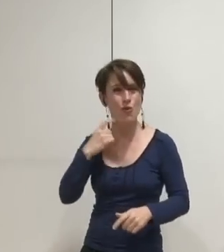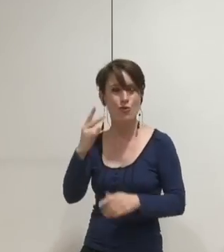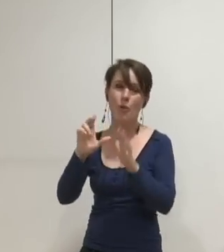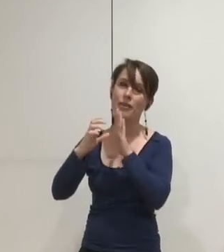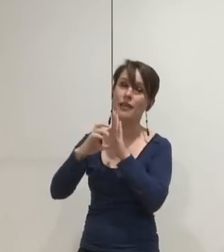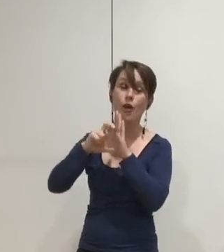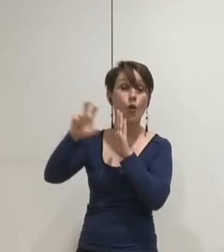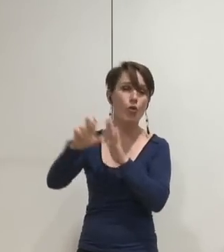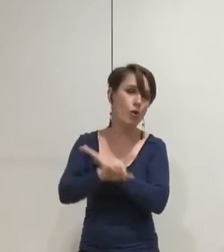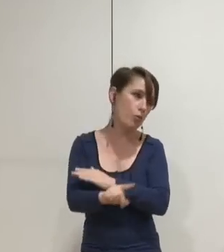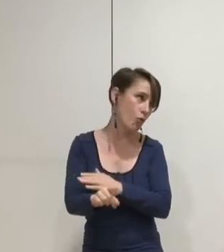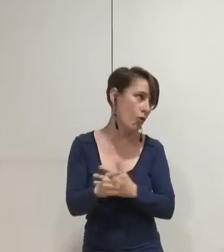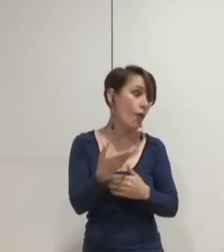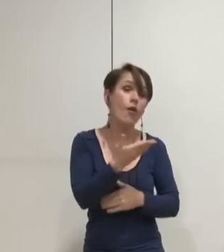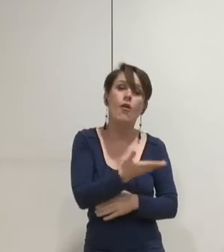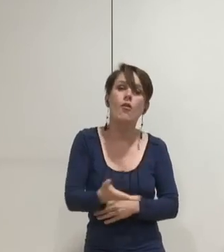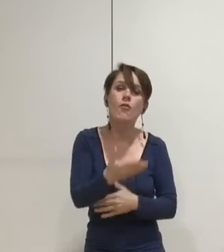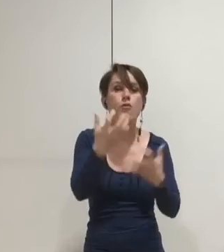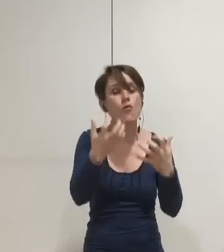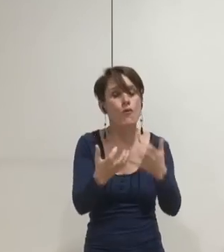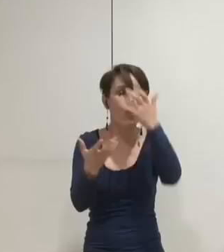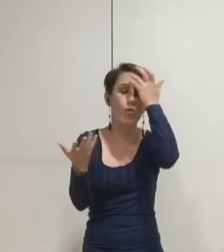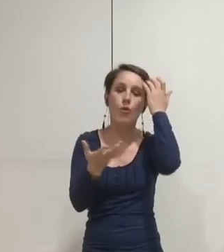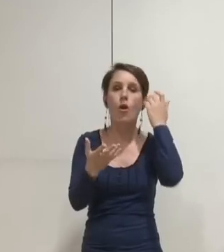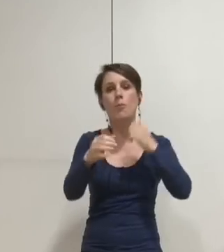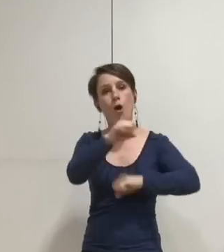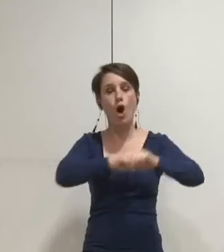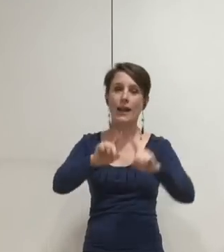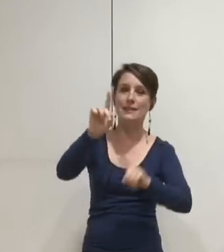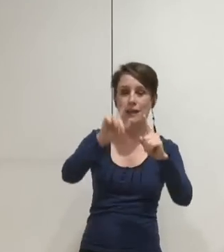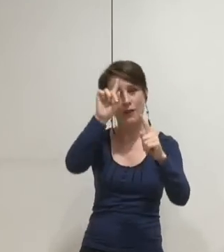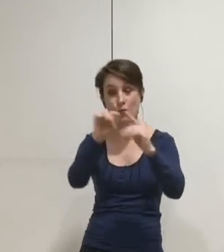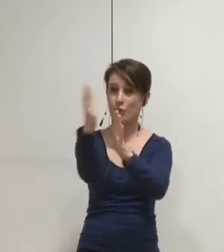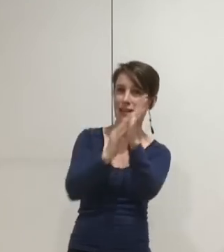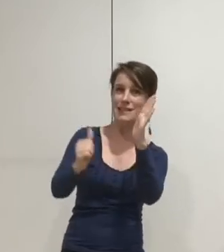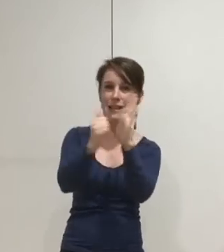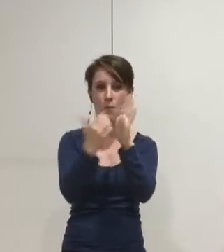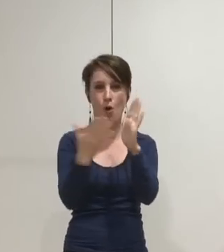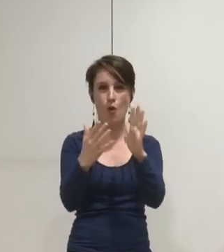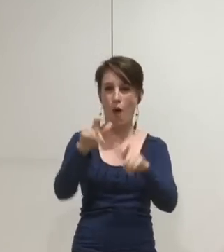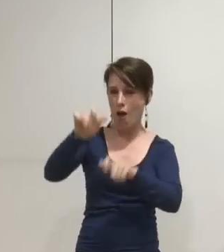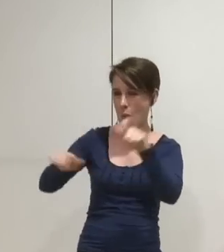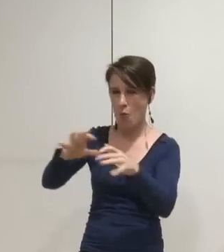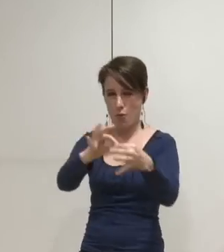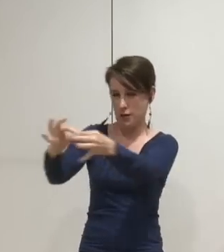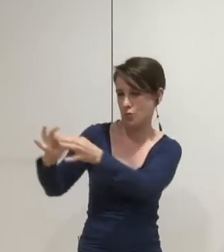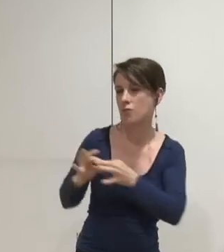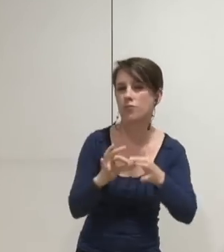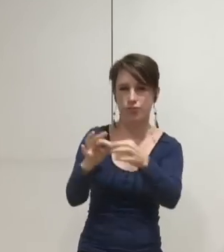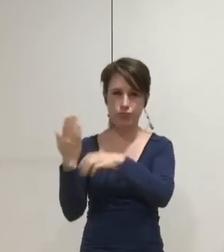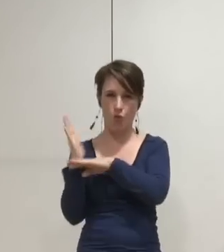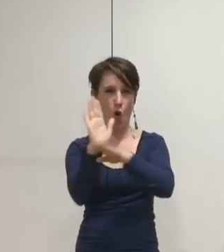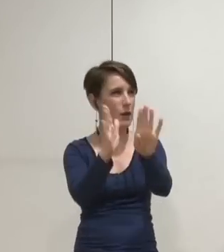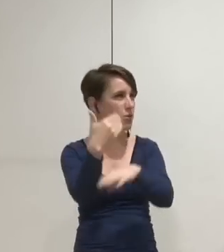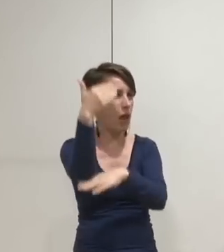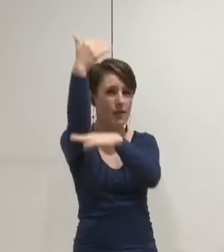pourquoi vous voulez la la fêter c'est pour le symbole qu' représente le symbole d'une population a priori réunie dans toute sa diversité comme une représentation de la nation tout